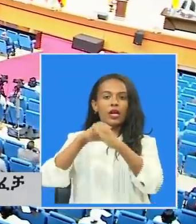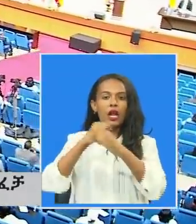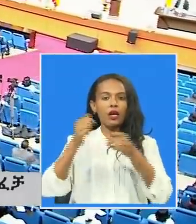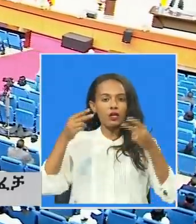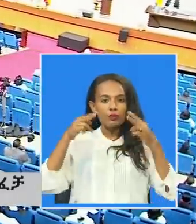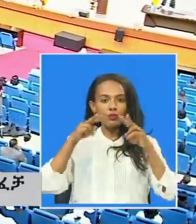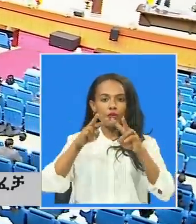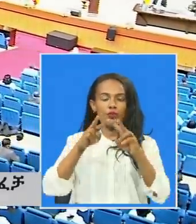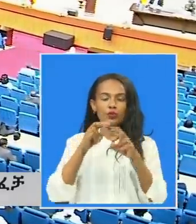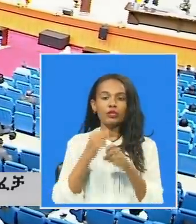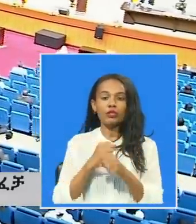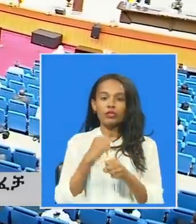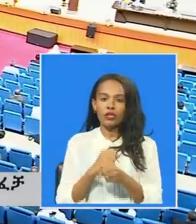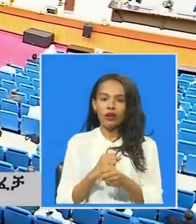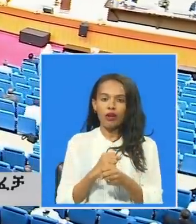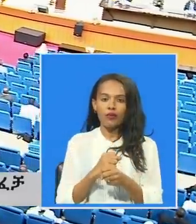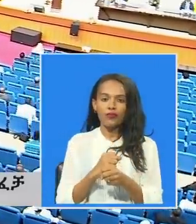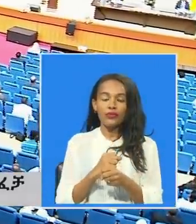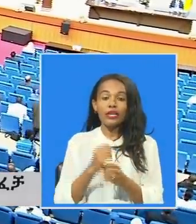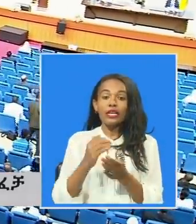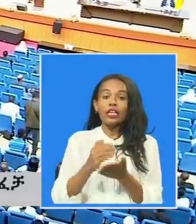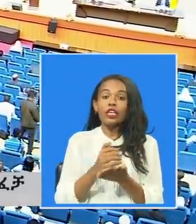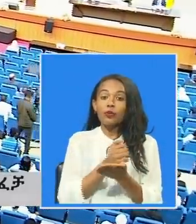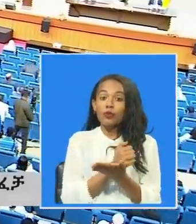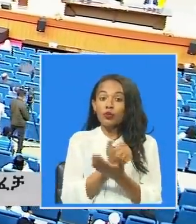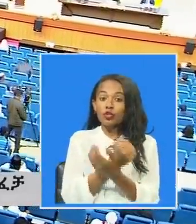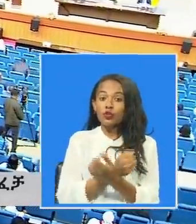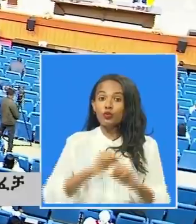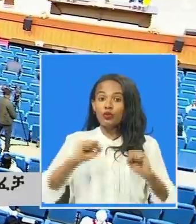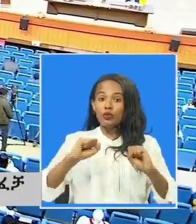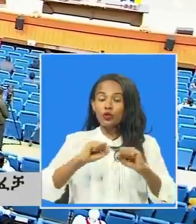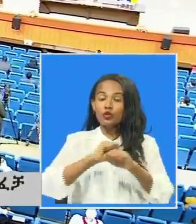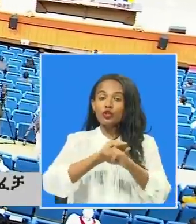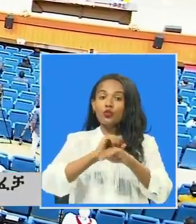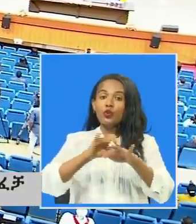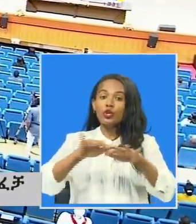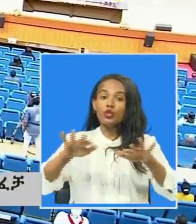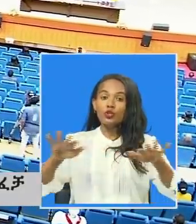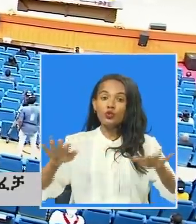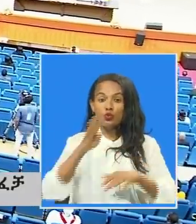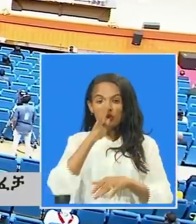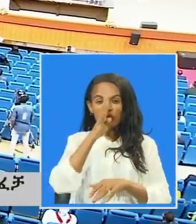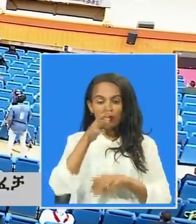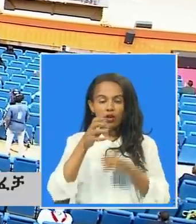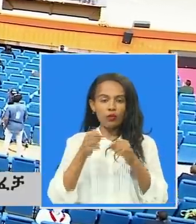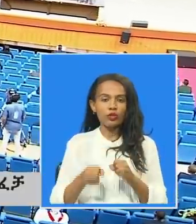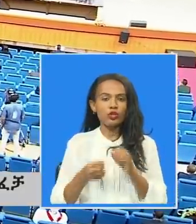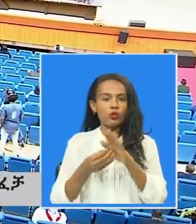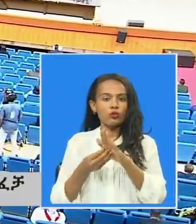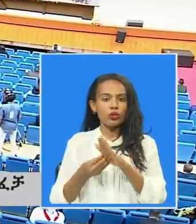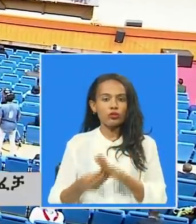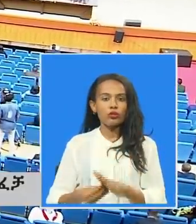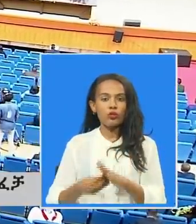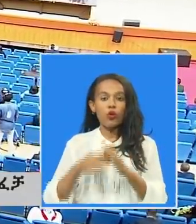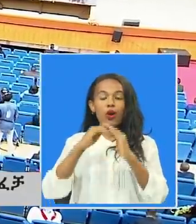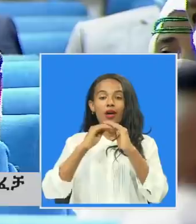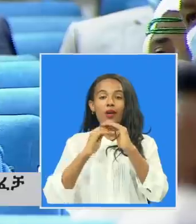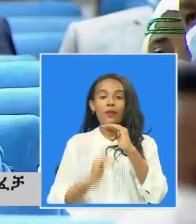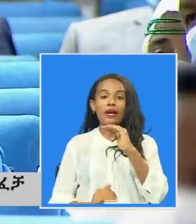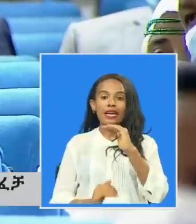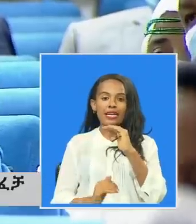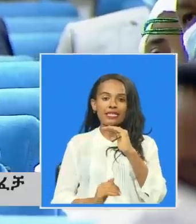በትኩረት ይሰራል። የሚወሰዱት መፍትሄዎች ወረርሽኙ ሊፈጥረው የሚችለውን ተጽዕኖ